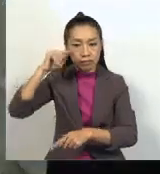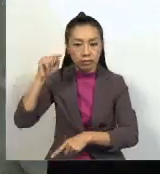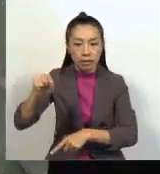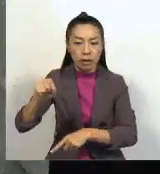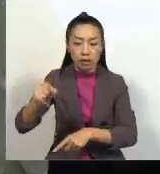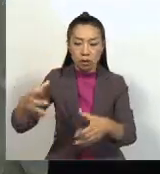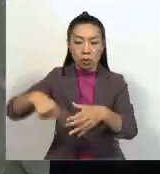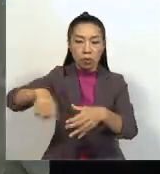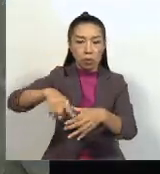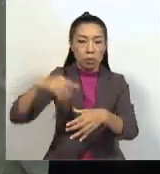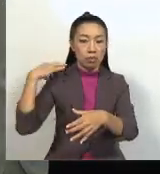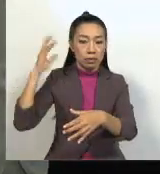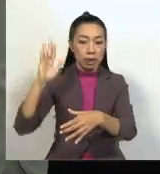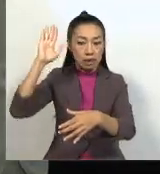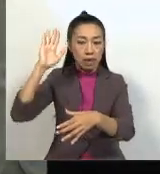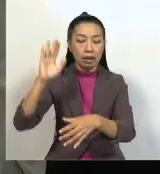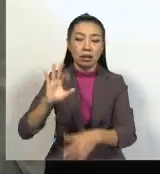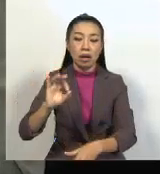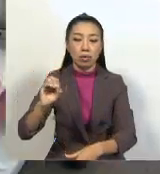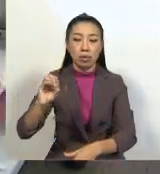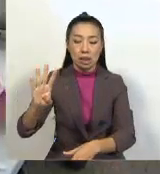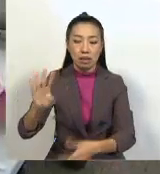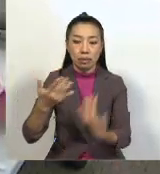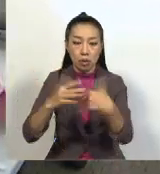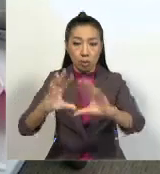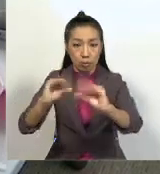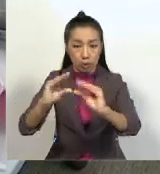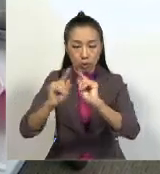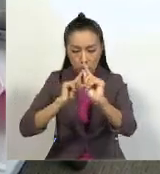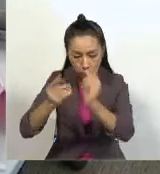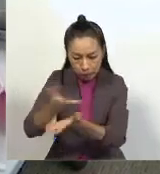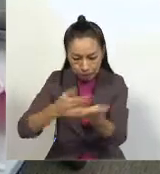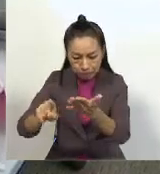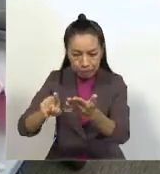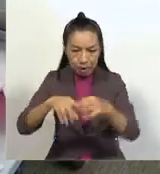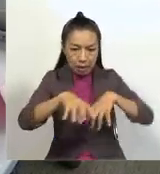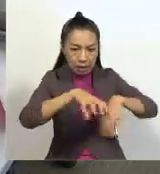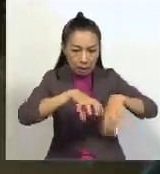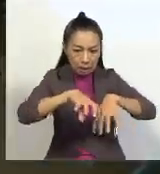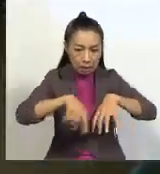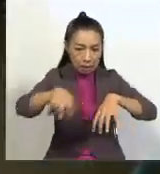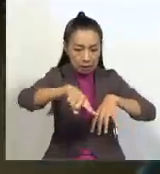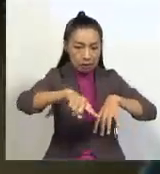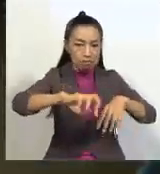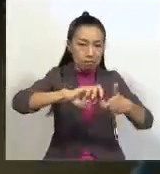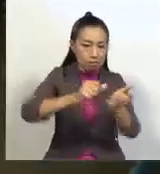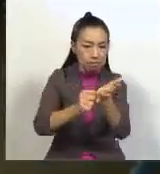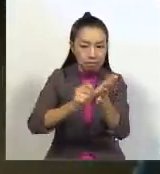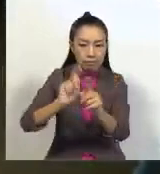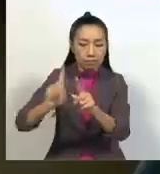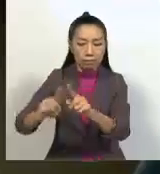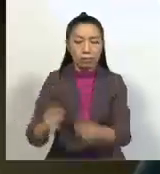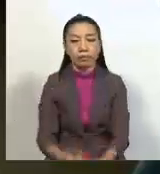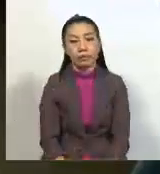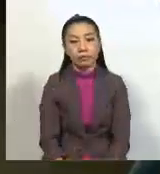จิตอาสา904วปร.ร่วมประชุมด้วยหลังมีการยกระดับการจัดสาธารณภัยอย่างยิ่งใหญ่นะครับขนาดใ